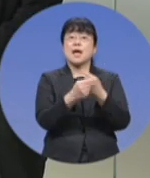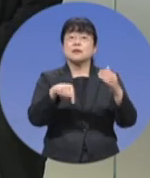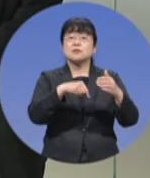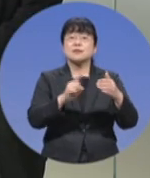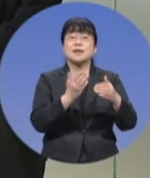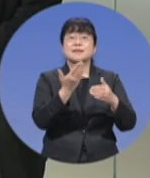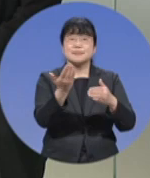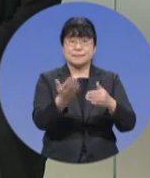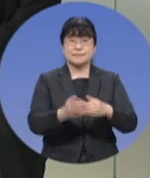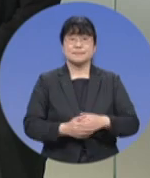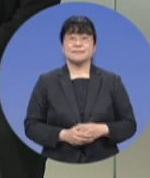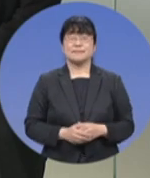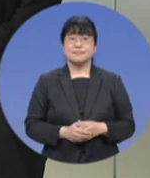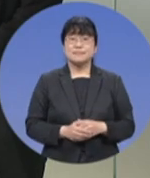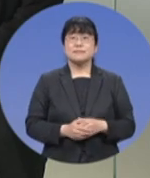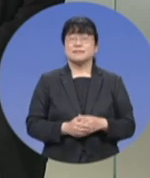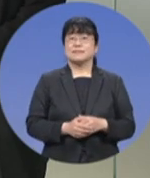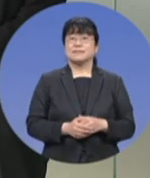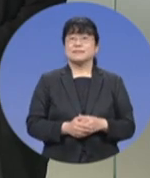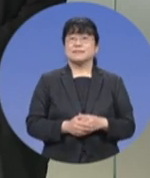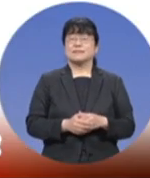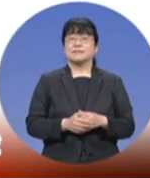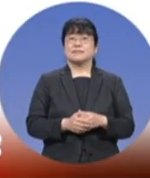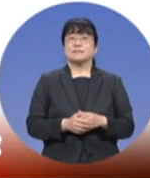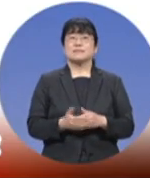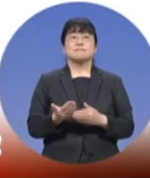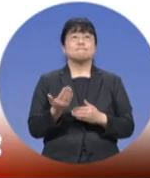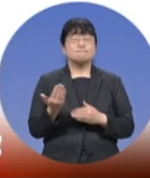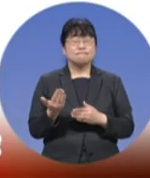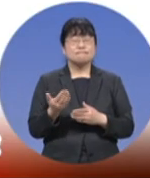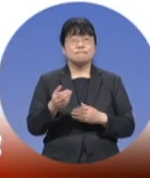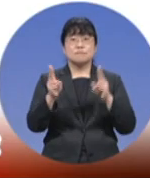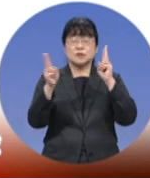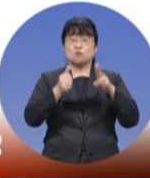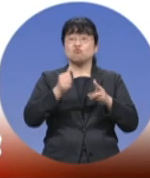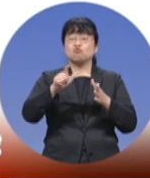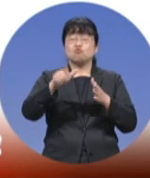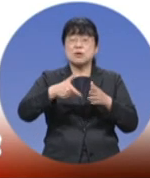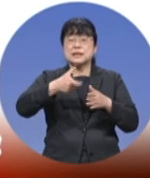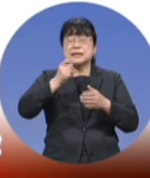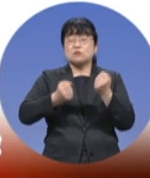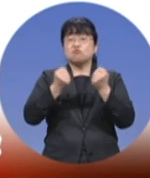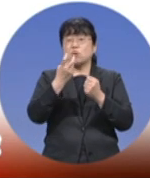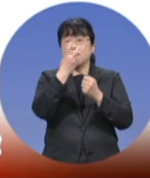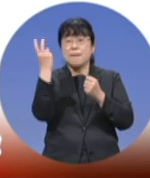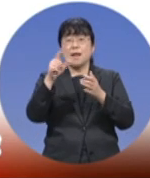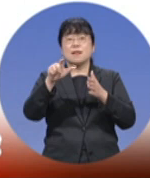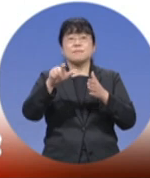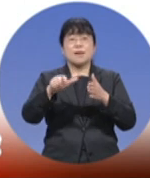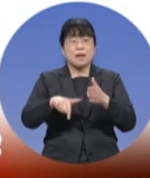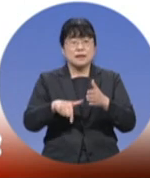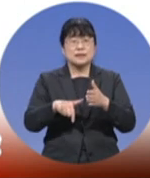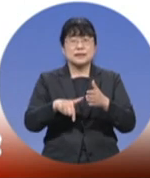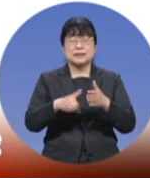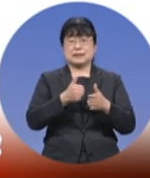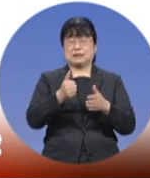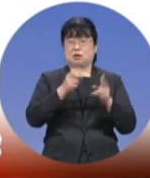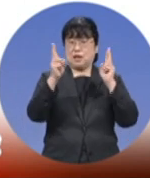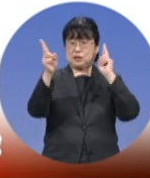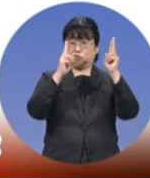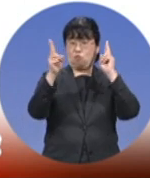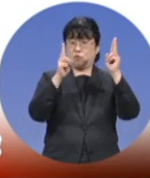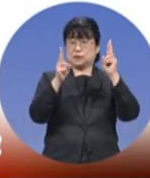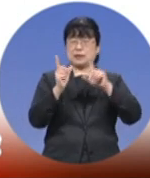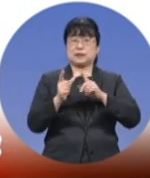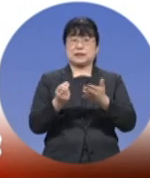のでしょうか。 主な改正点は、通勤中に飲酒運転で検挙された場合に勤務先の事業者